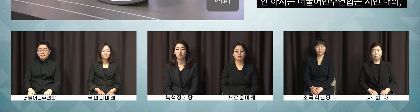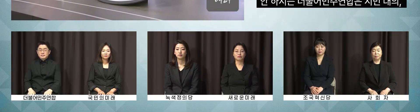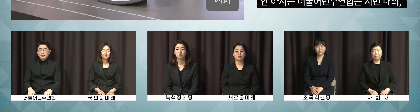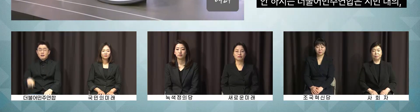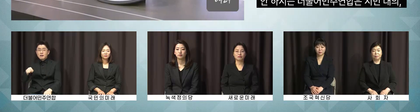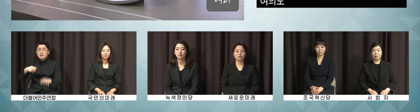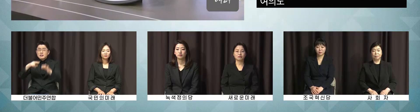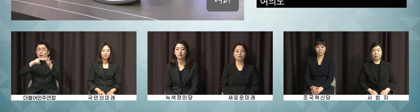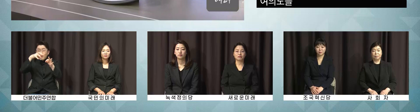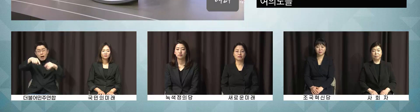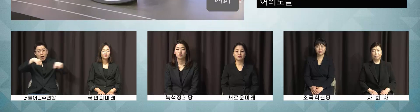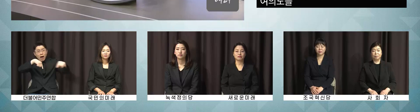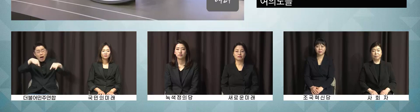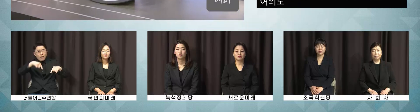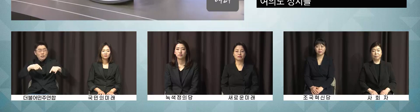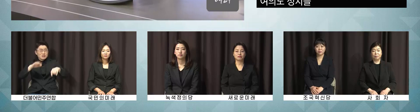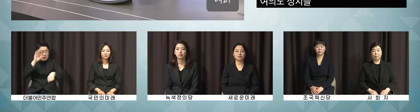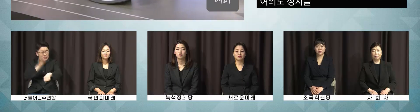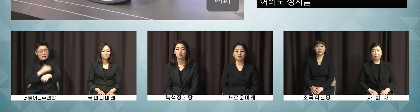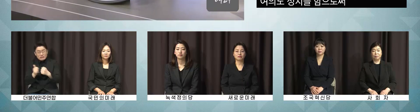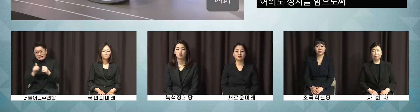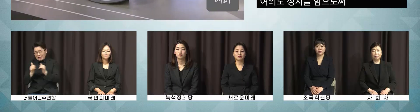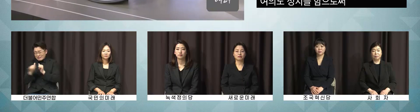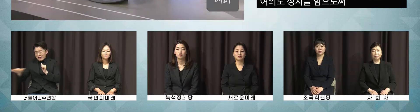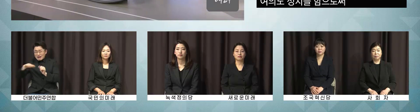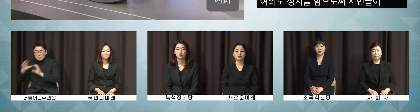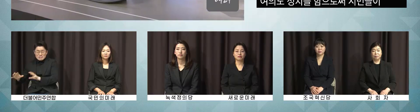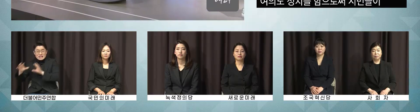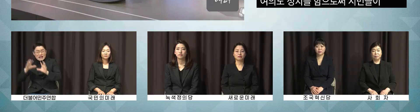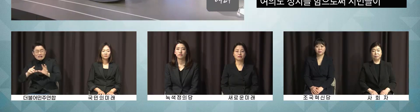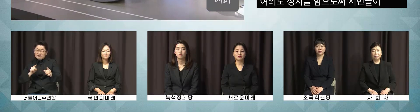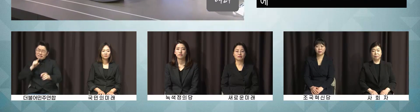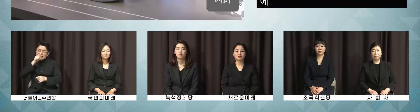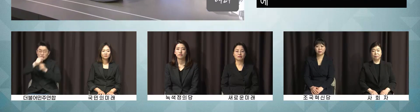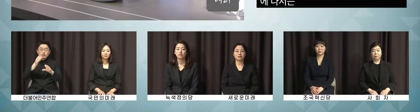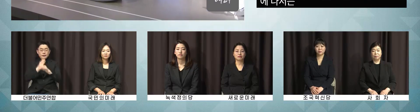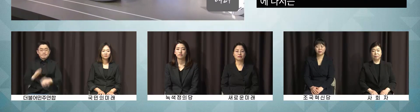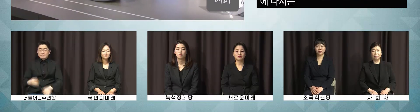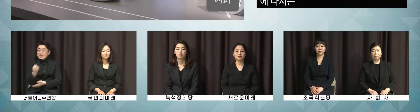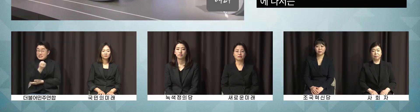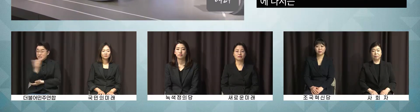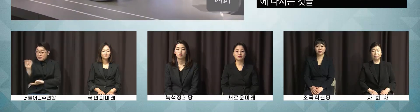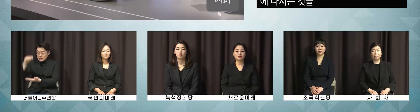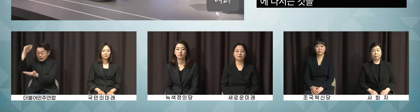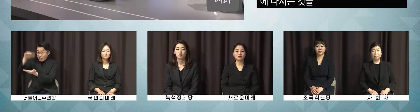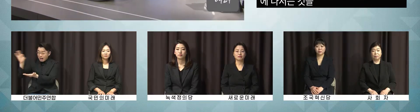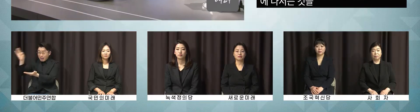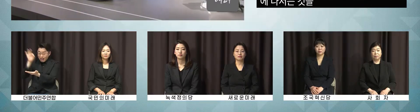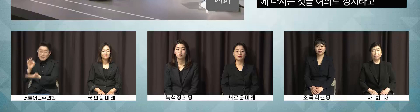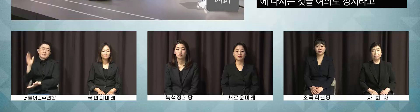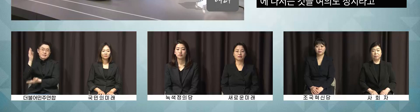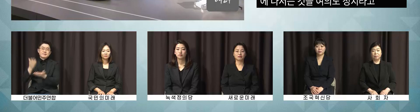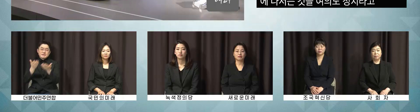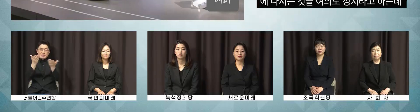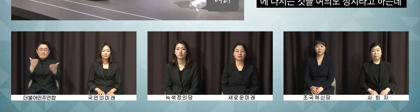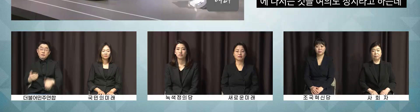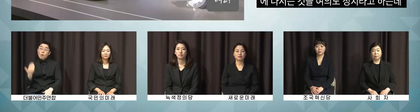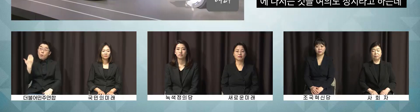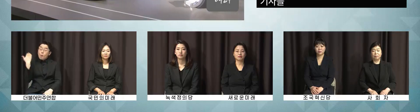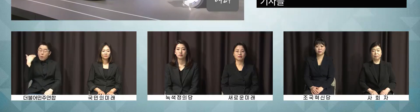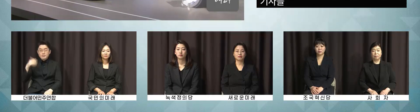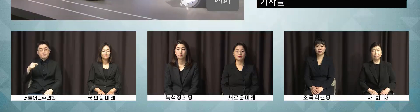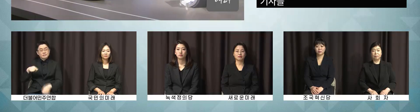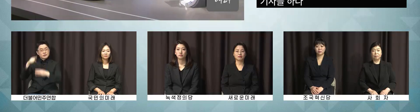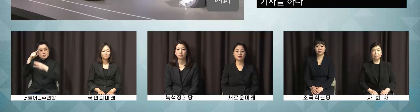되는 상황들을 저희가 여의도 정치의 특권이라고 보고 있는데요. 저희 기사를 하나 말씀드리겠습니다. 최근에 윤석열 정부가